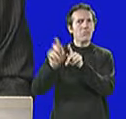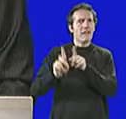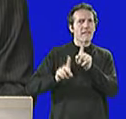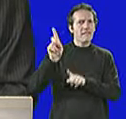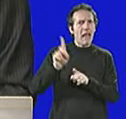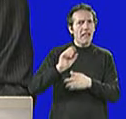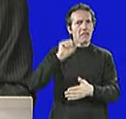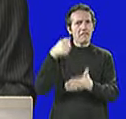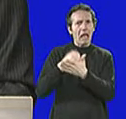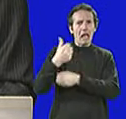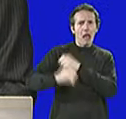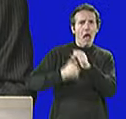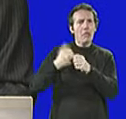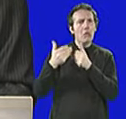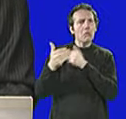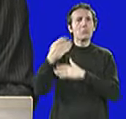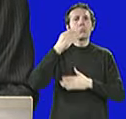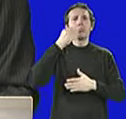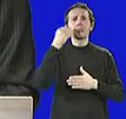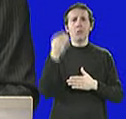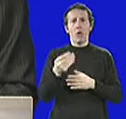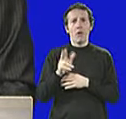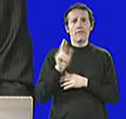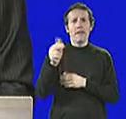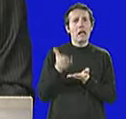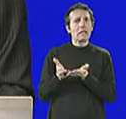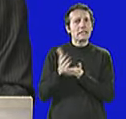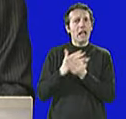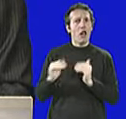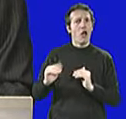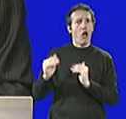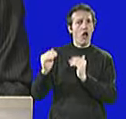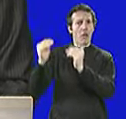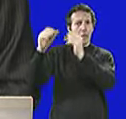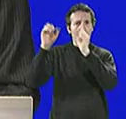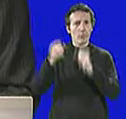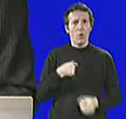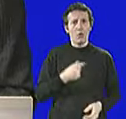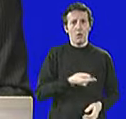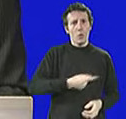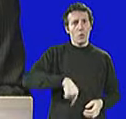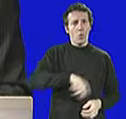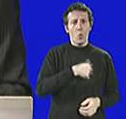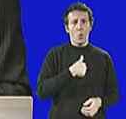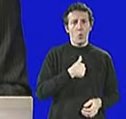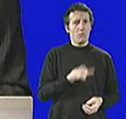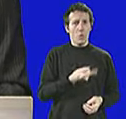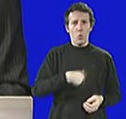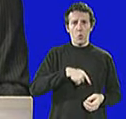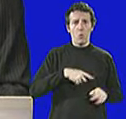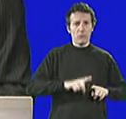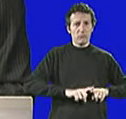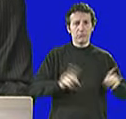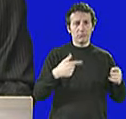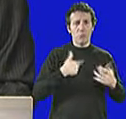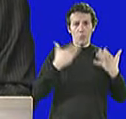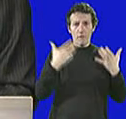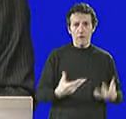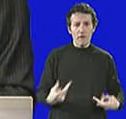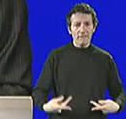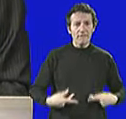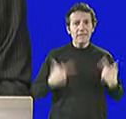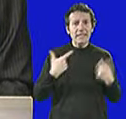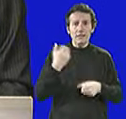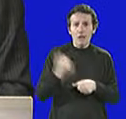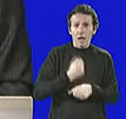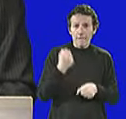fin d'année et verront peut-être leur salaire augmenter. Mais nous, Monsieur le Président, nous voulons vivre de notre